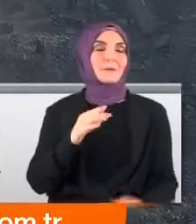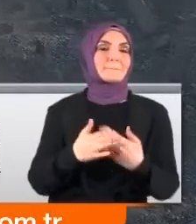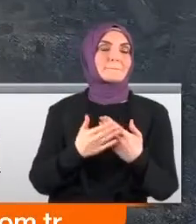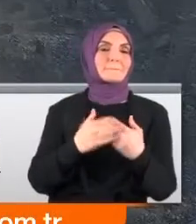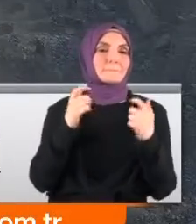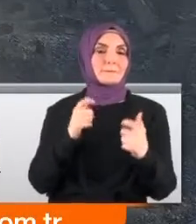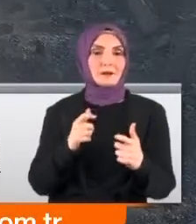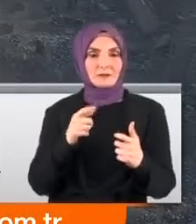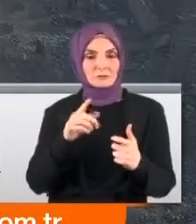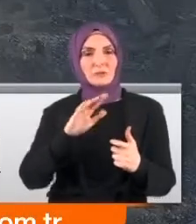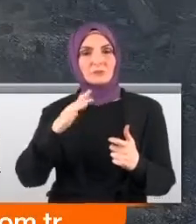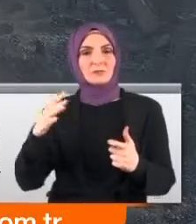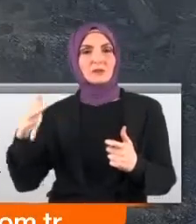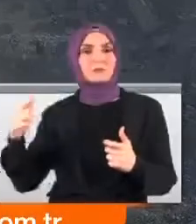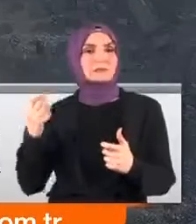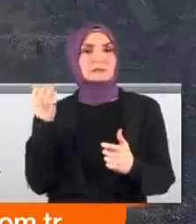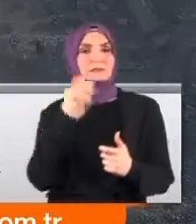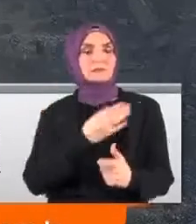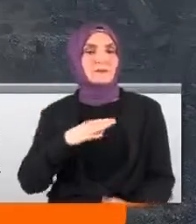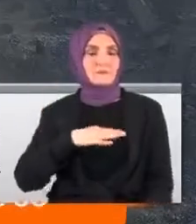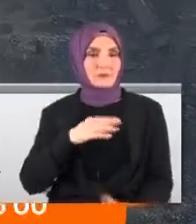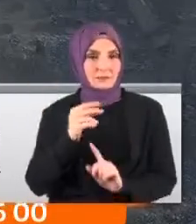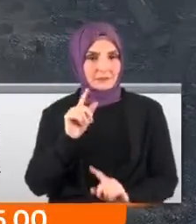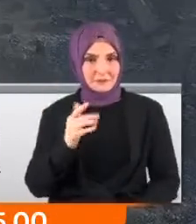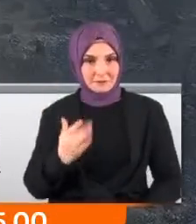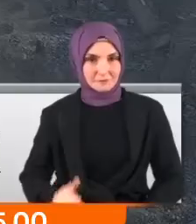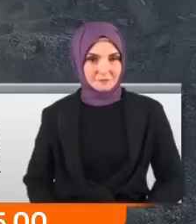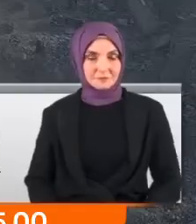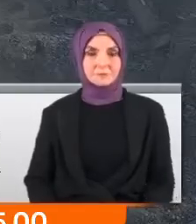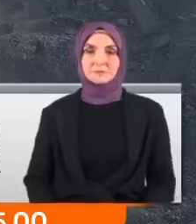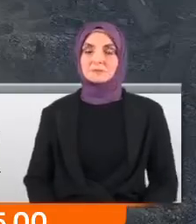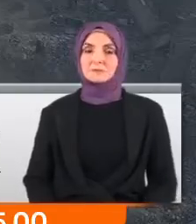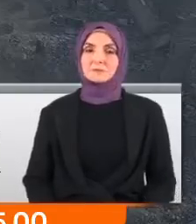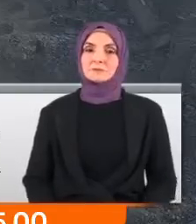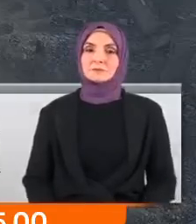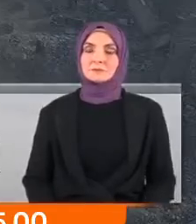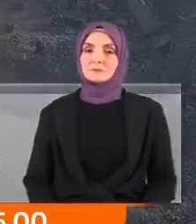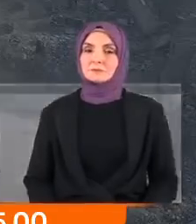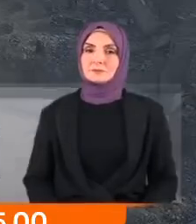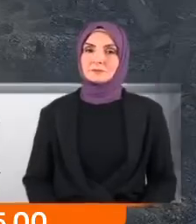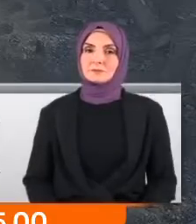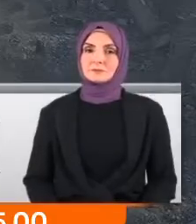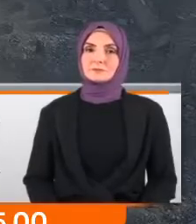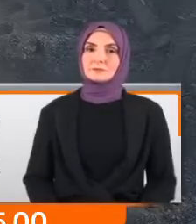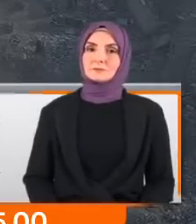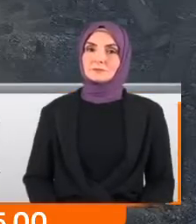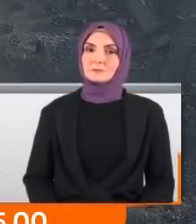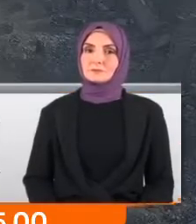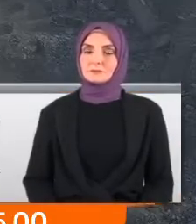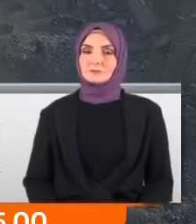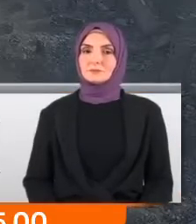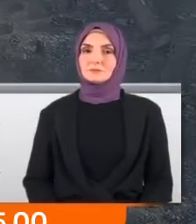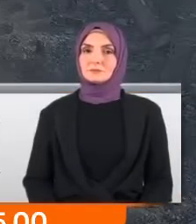81.987, Adıyaman'da 49.934, Gaziantep'te 29.751, Malatya'da 70.001,